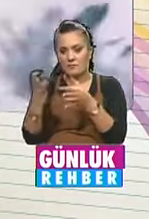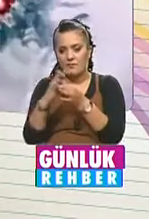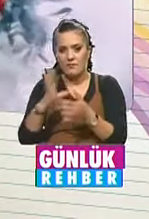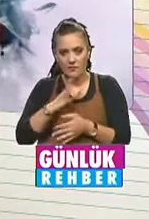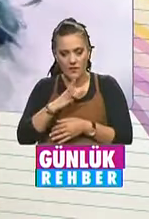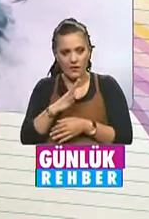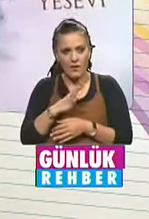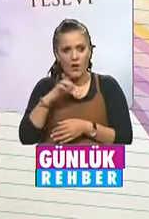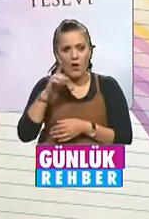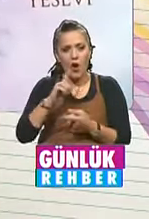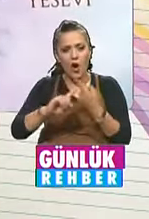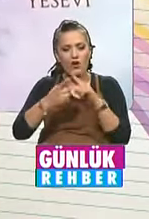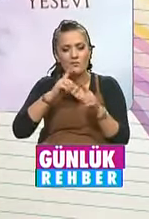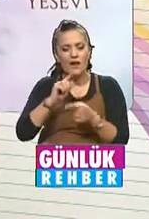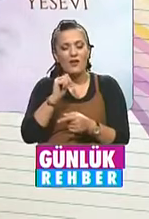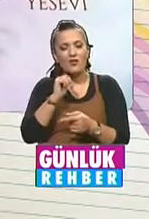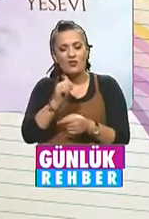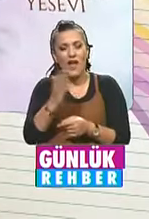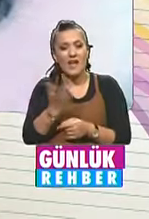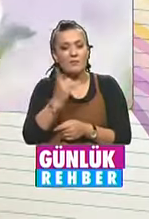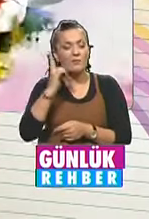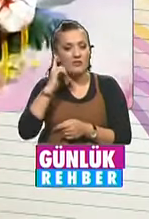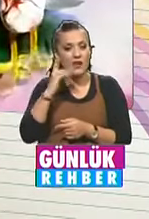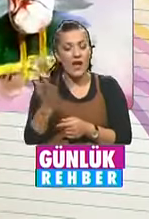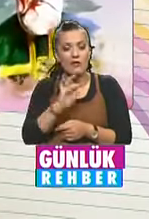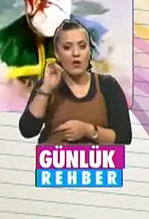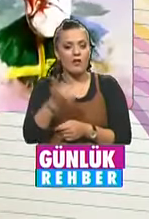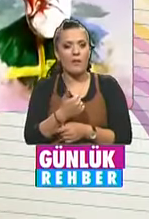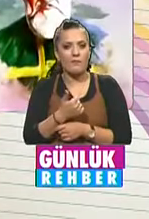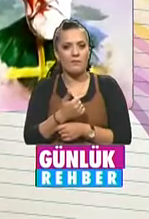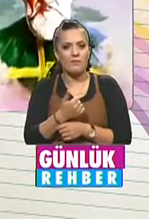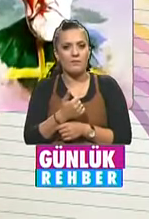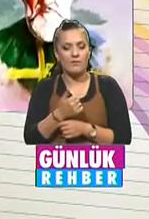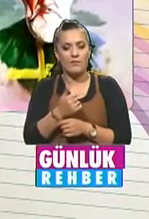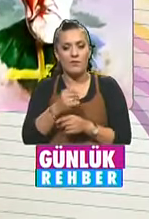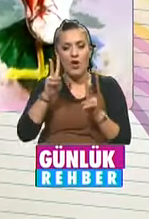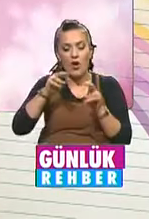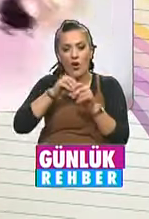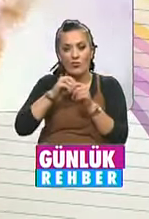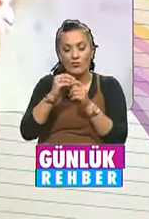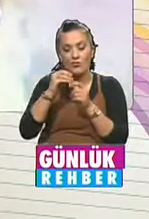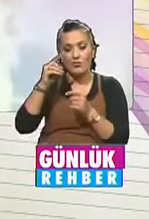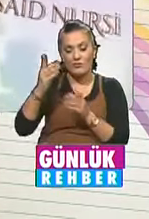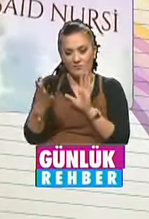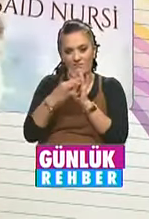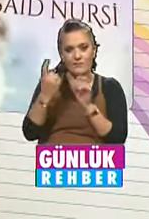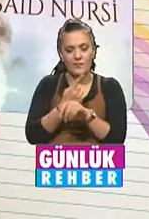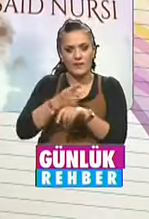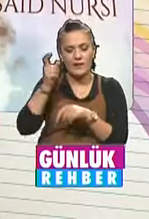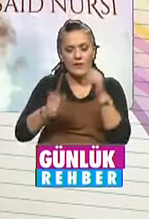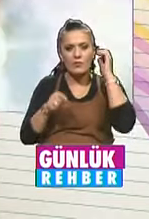Ve Osmanlı döneminde en meşhur ve en önemli Fusus'un şerhlerinden biri